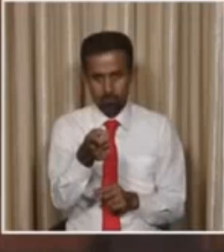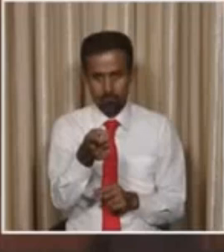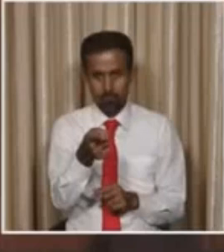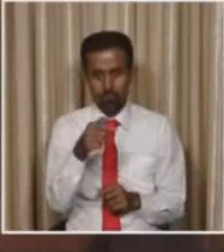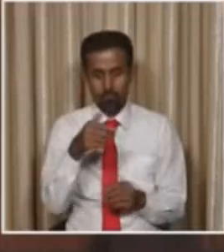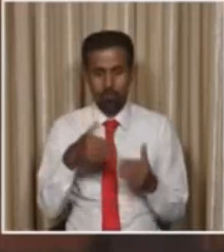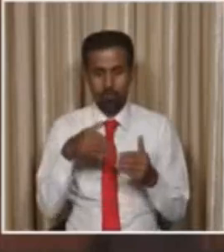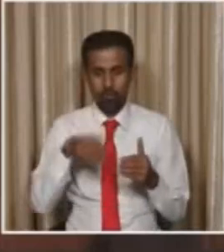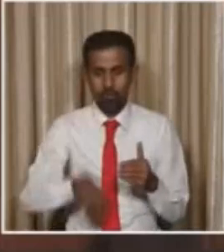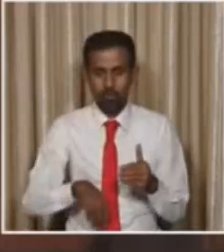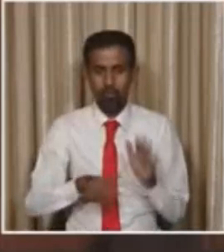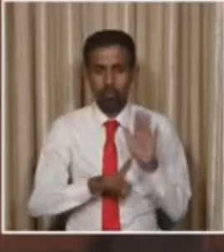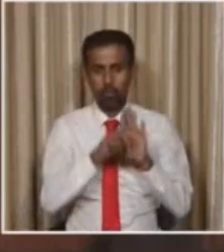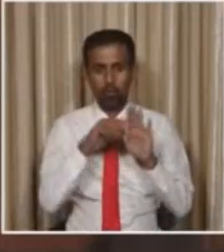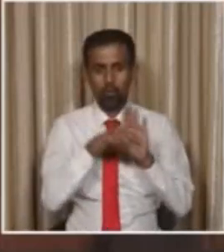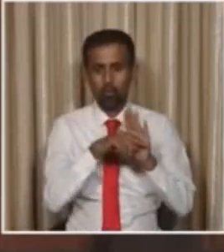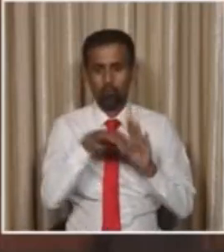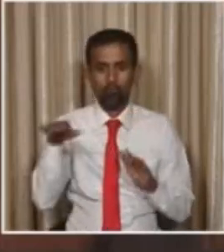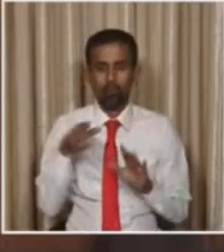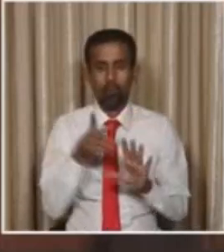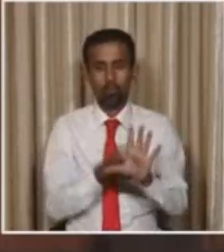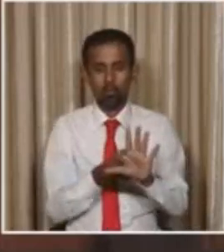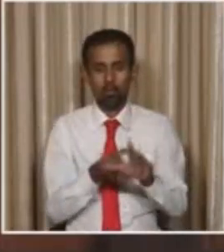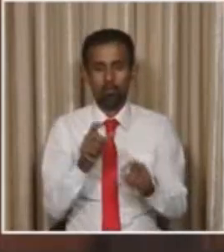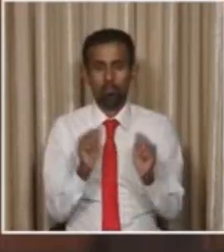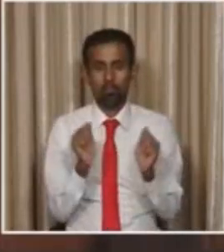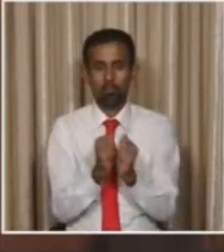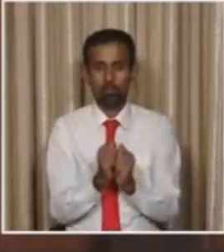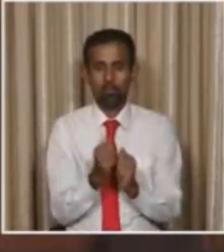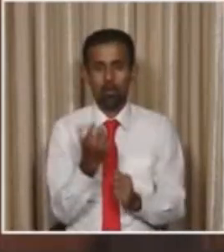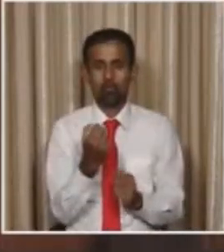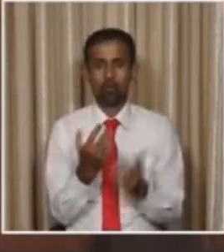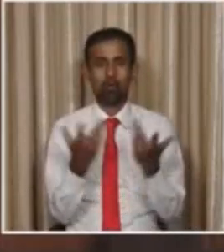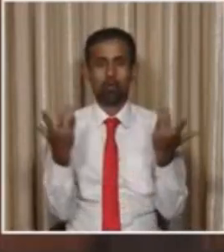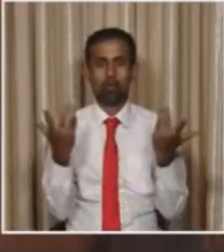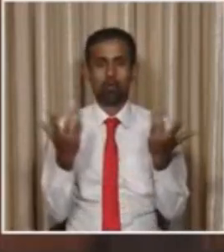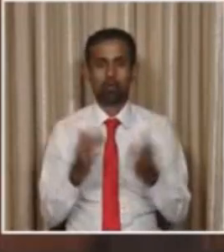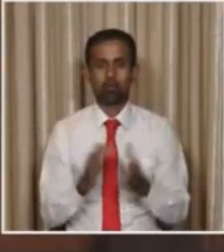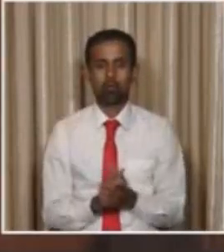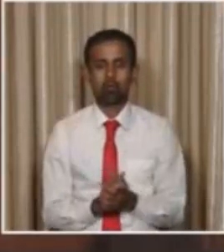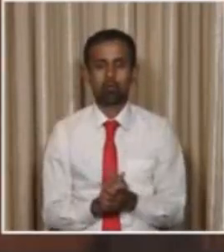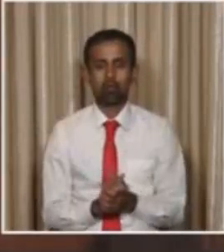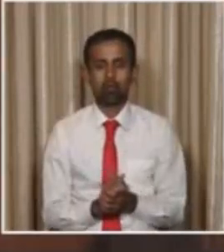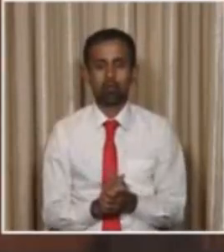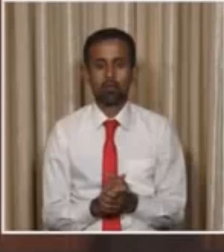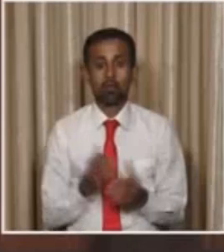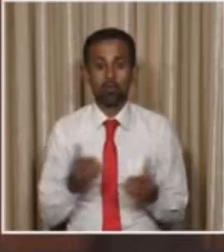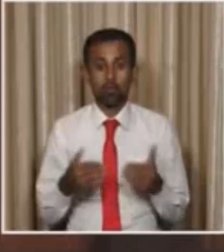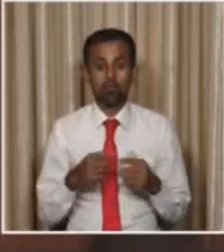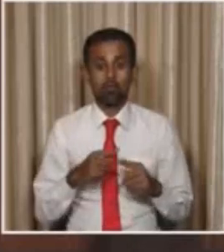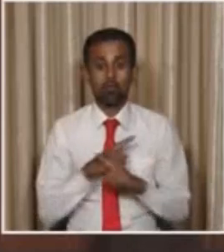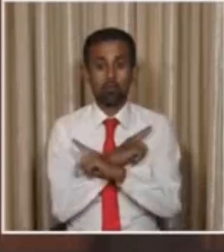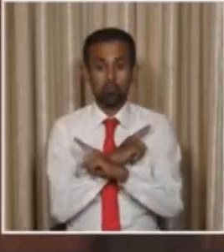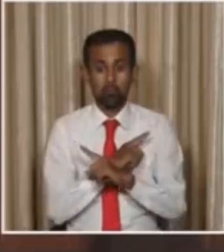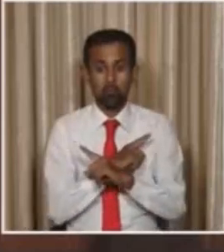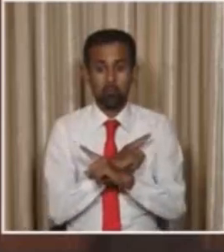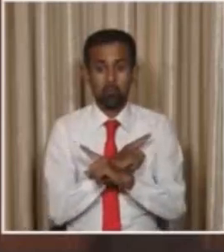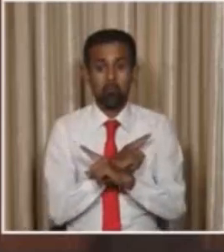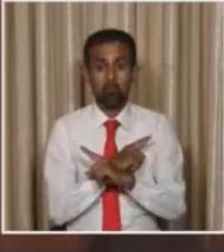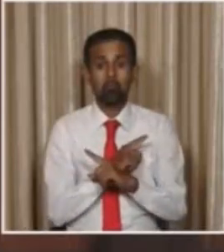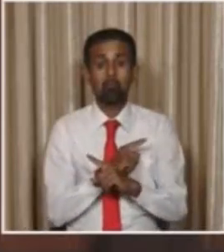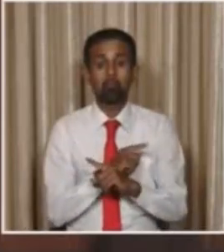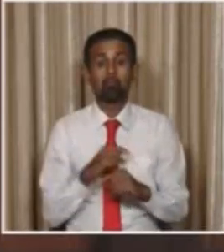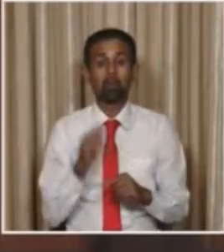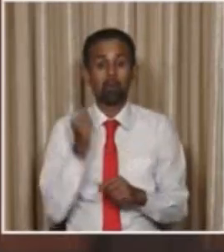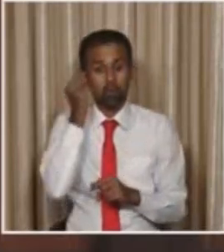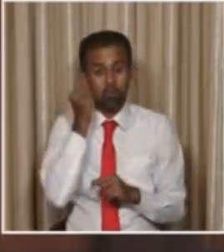கிழக்கில் வேலை வாய்ப்பில்லை, இன்று எங்களுடைய வடகிழக்கில் இருக்கும் இளைஞர்கள் இன்னும் பயங்கரவாத தடுப்பு சட்டத்தை வைத்து நீங்கள் சித்திரவதை செய்து கொண்டிருக்கிறீர்கள். உங்களுடைய